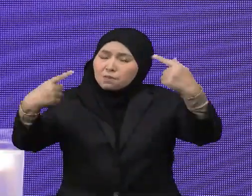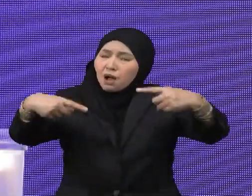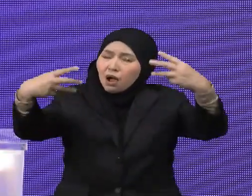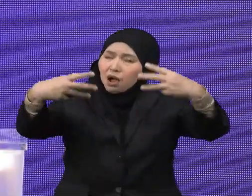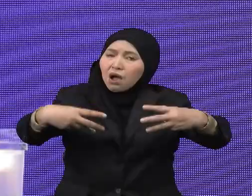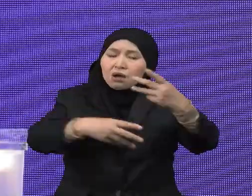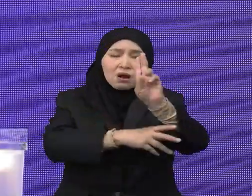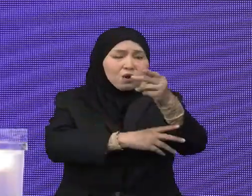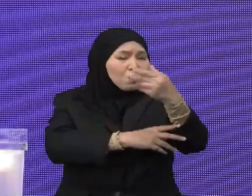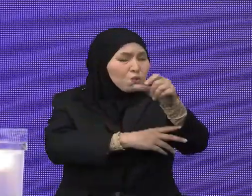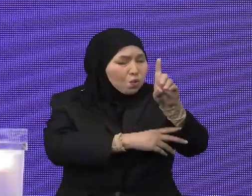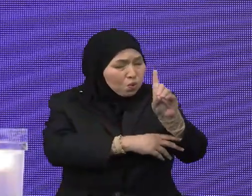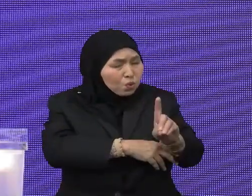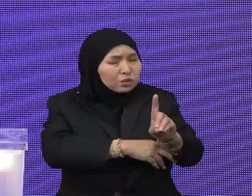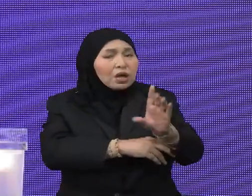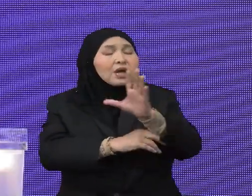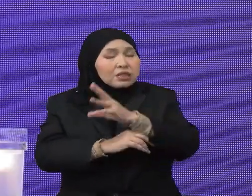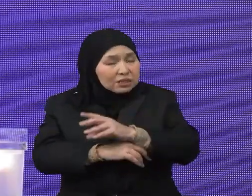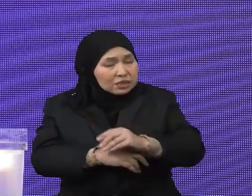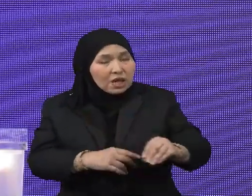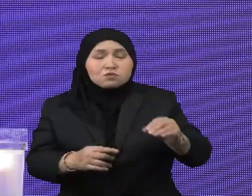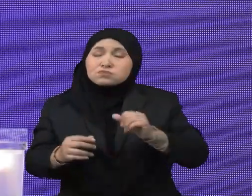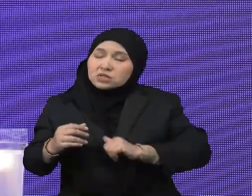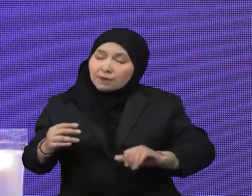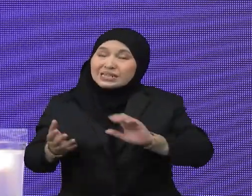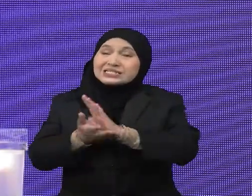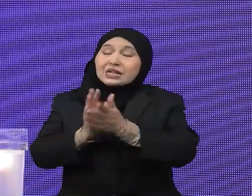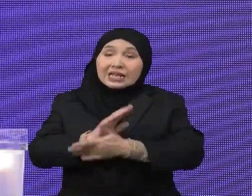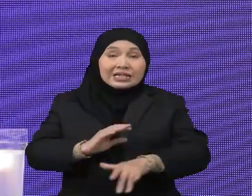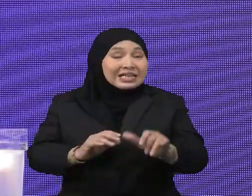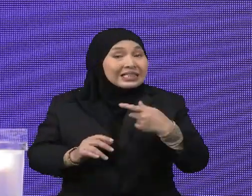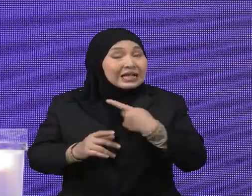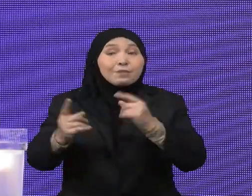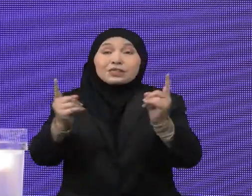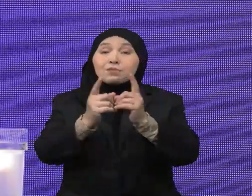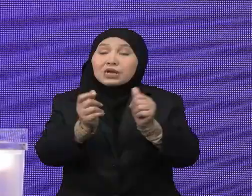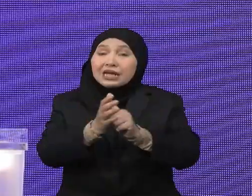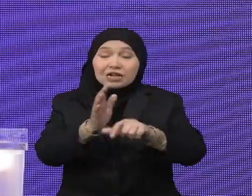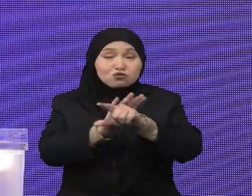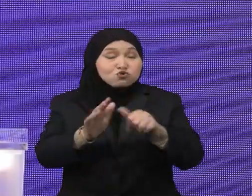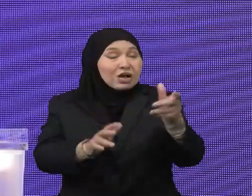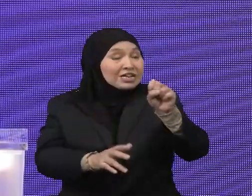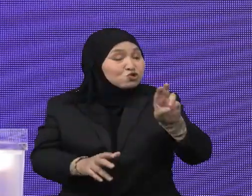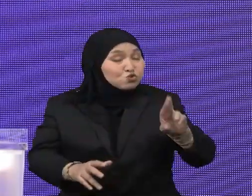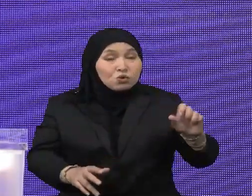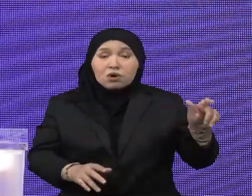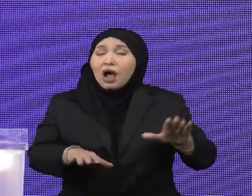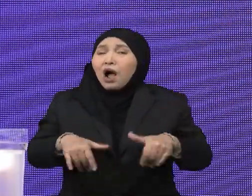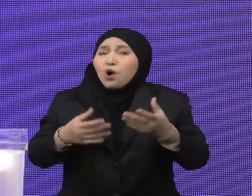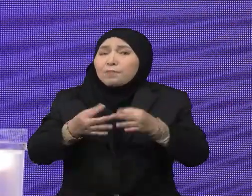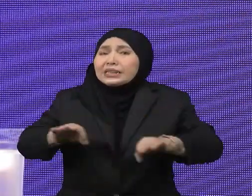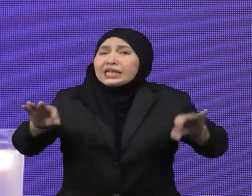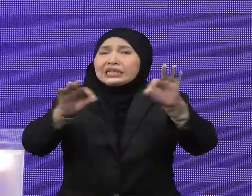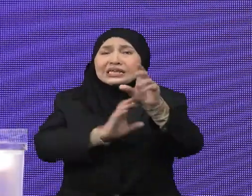frankfu anhum wastaghfirullah dan kita akan bertemu dengan Surah asy-syura nanti bagaimana pentingnya